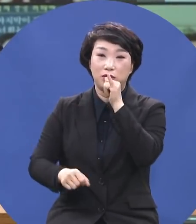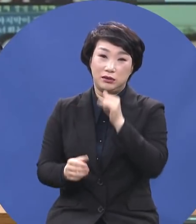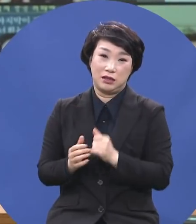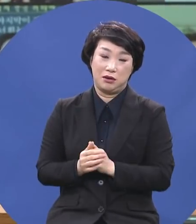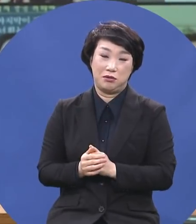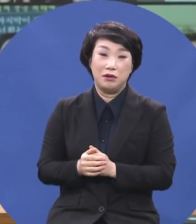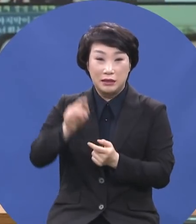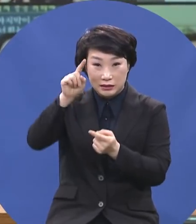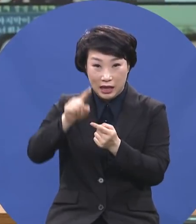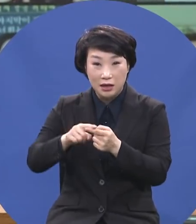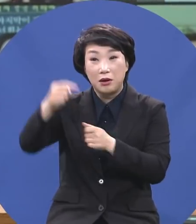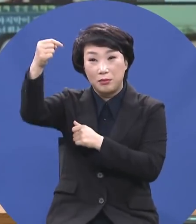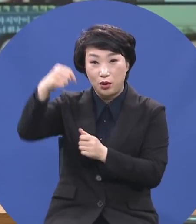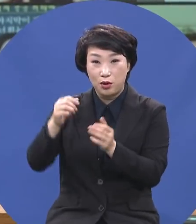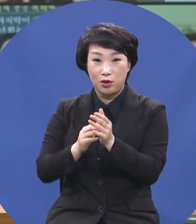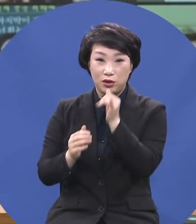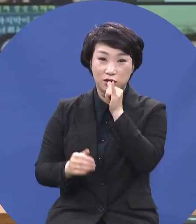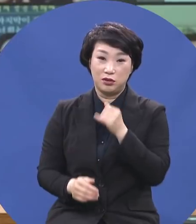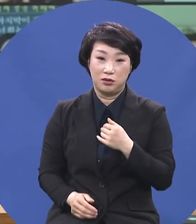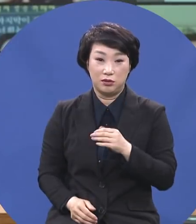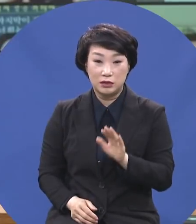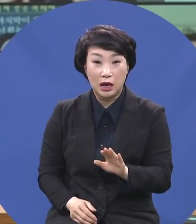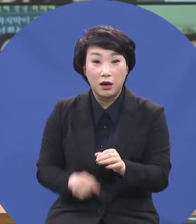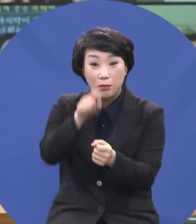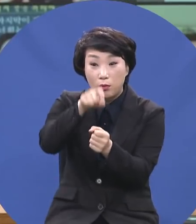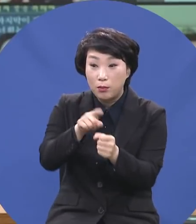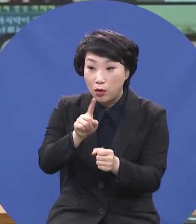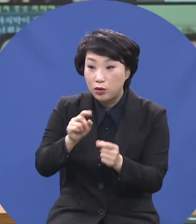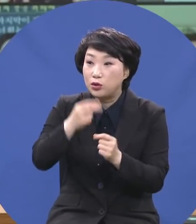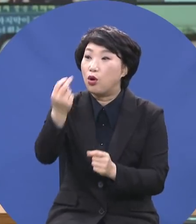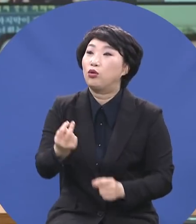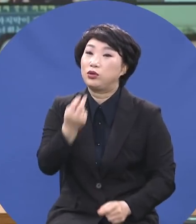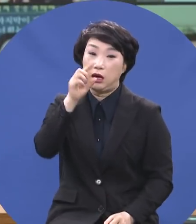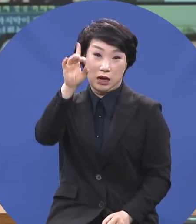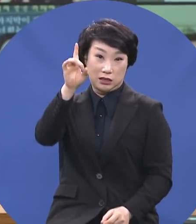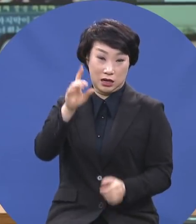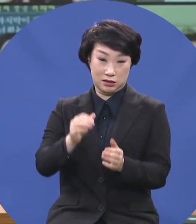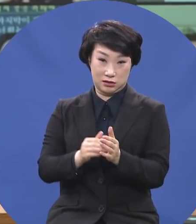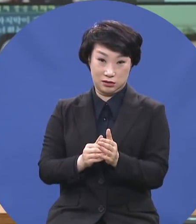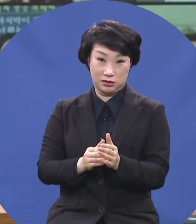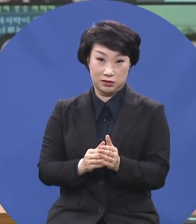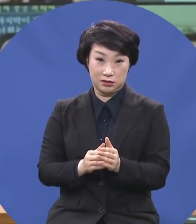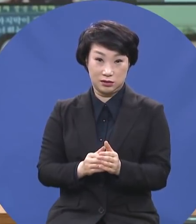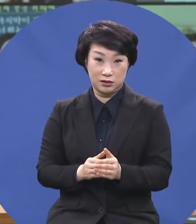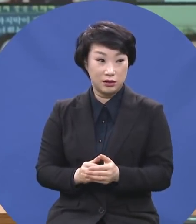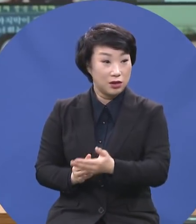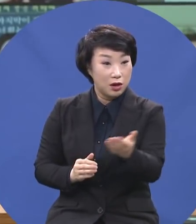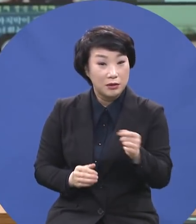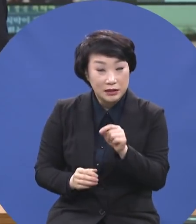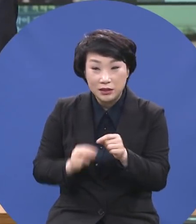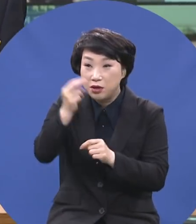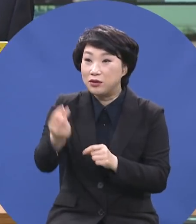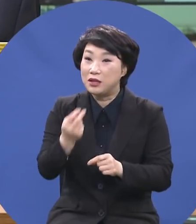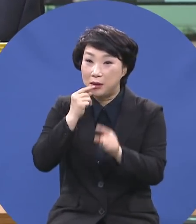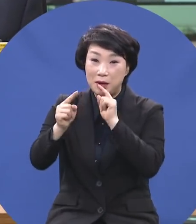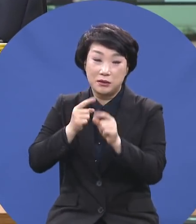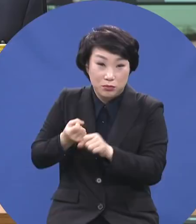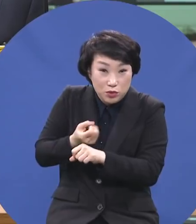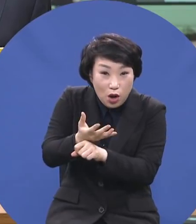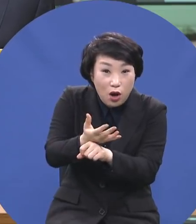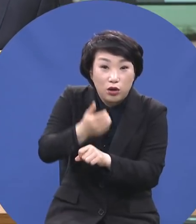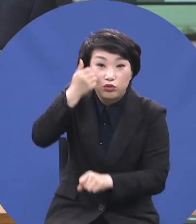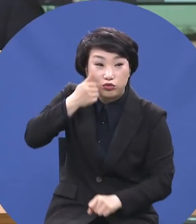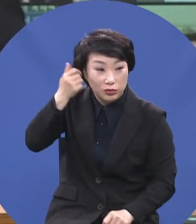행하시고 그대로 명령하셨으니 목적은 영생이다 이 말이에요. 이 영생의 말씀을 전해주신